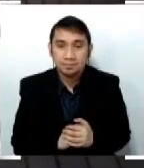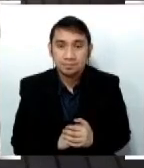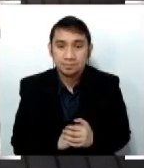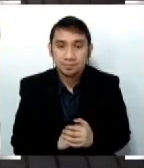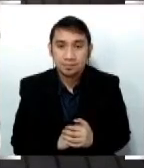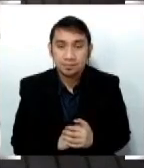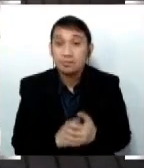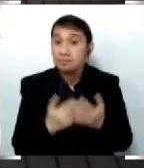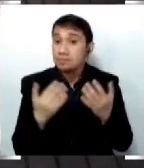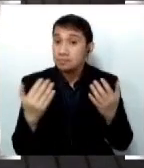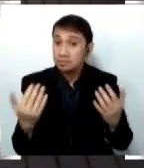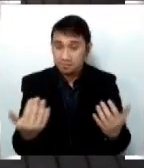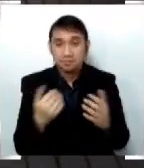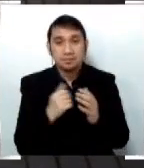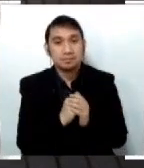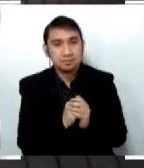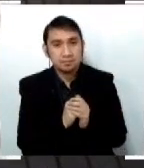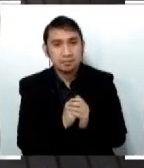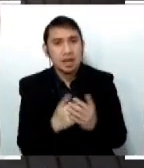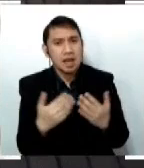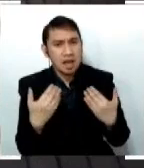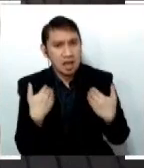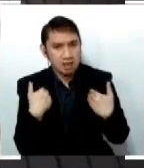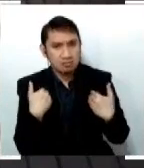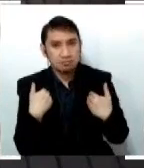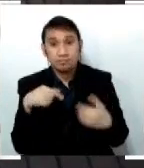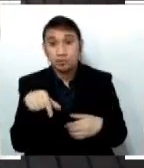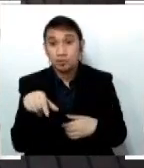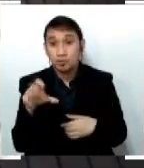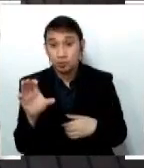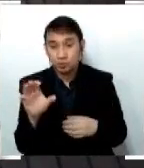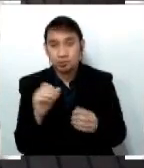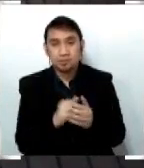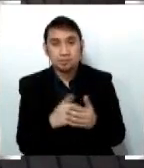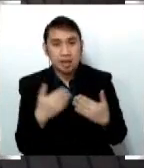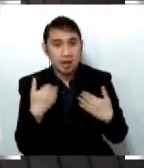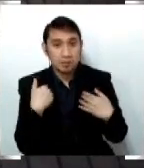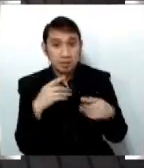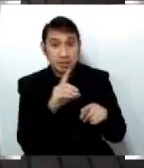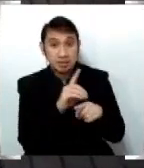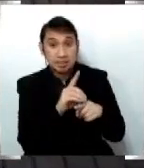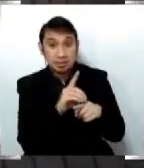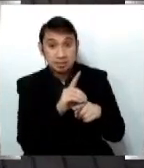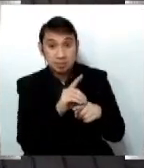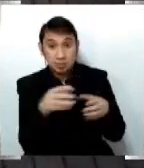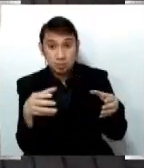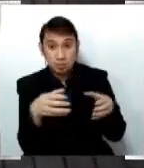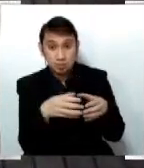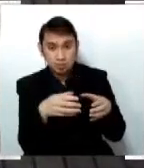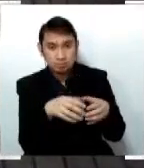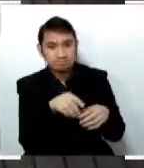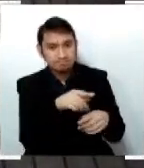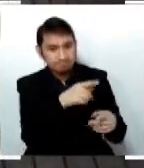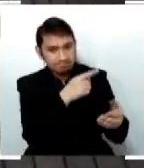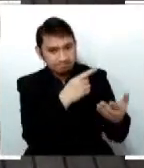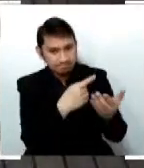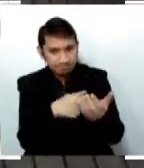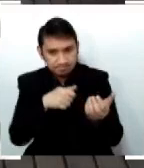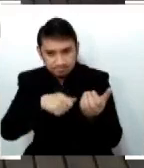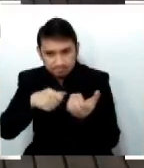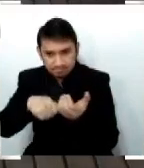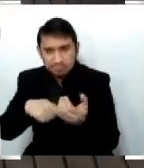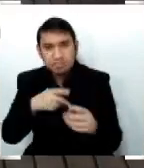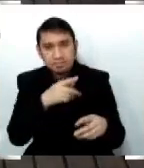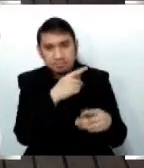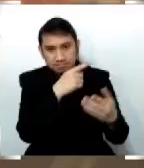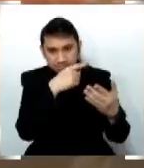Igan, nagkasa ng operasyon ng Quezon City Task Force Disiplina sa ilang bahagi ng Quezon City ngayong gabi. Ito'y para